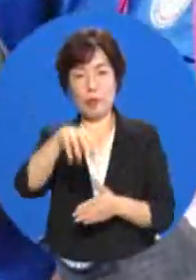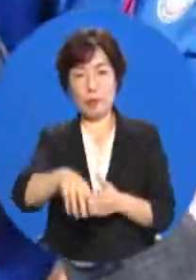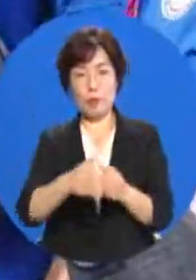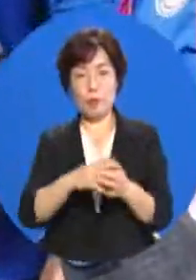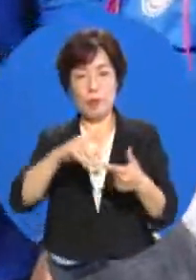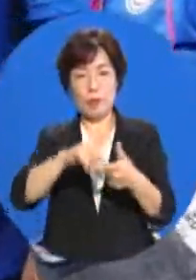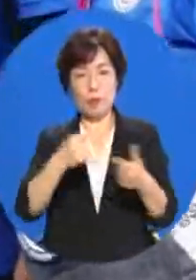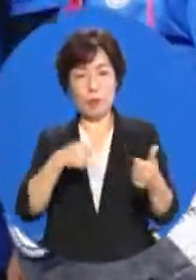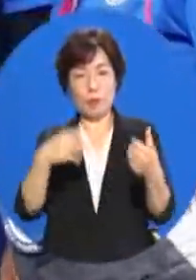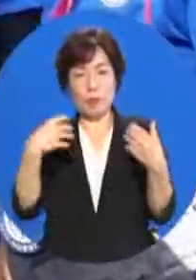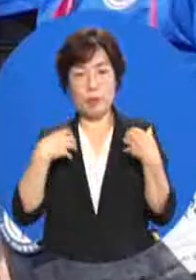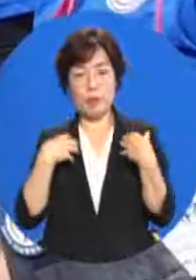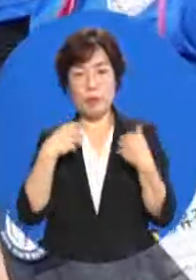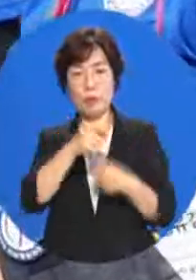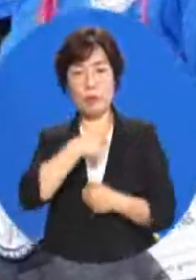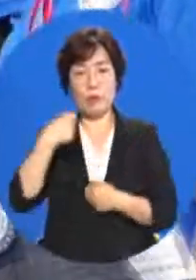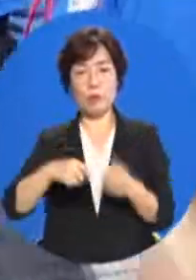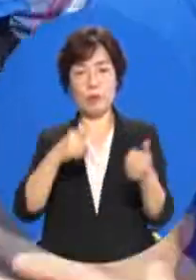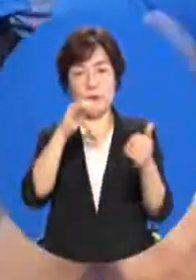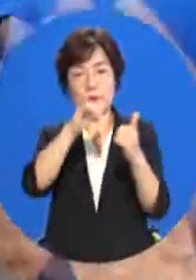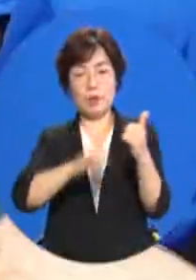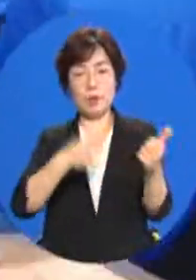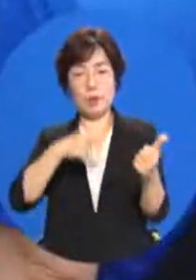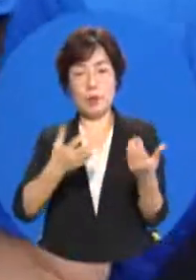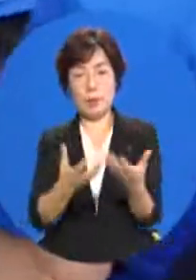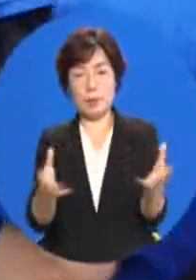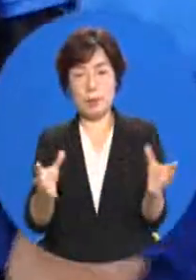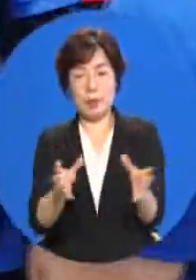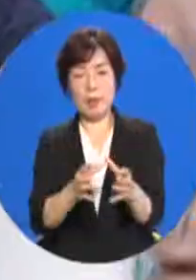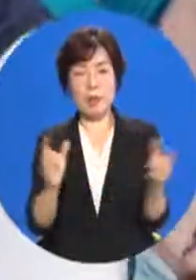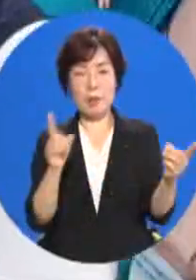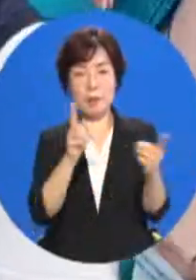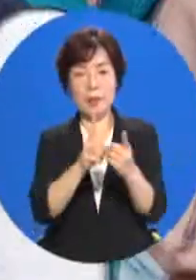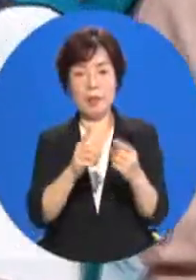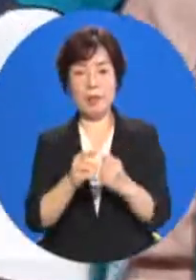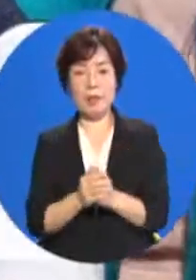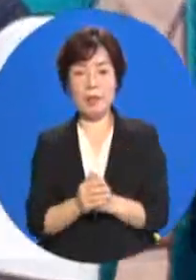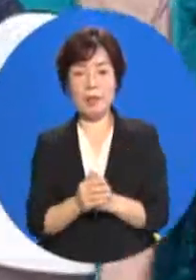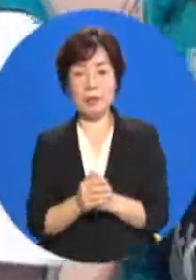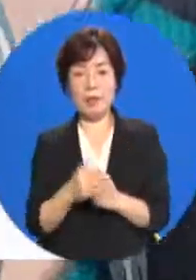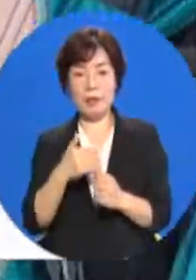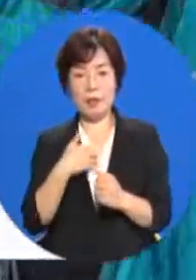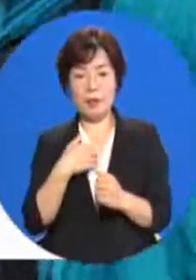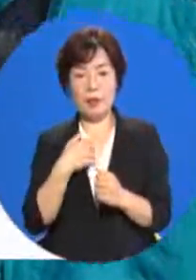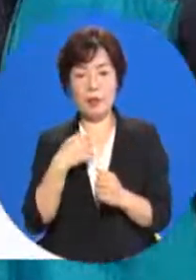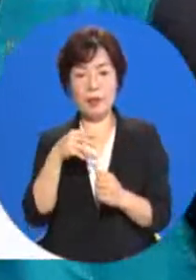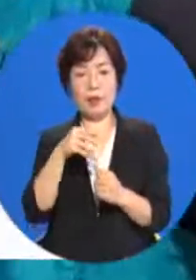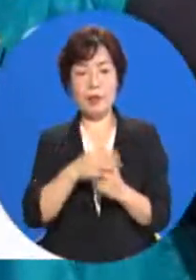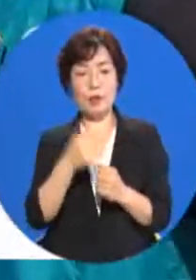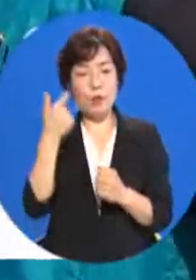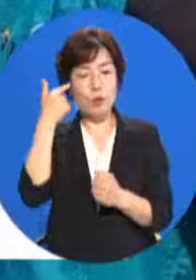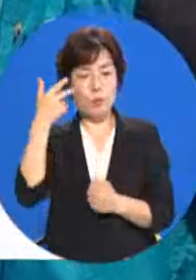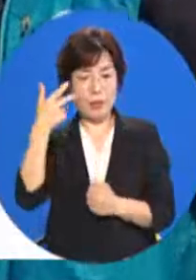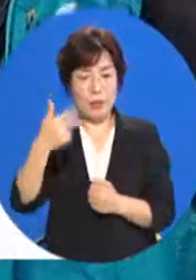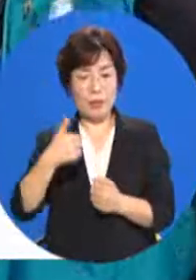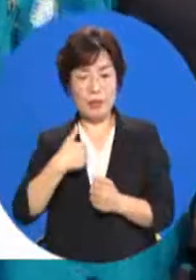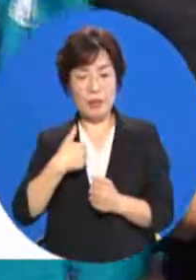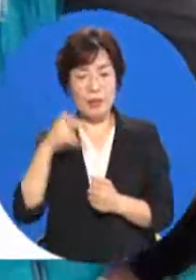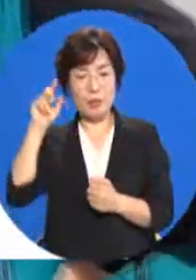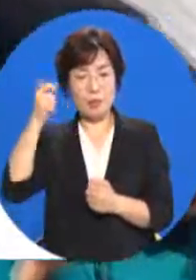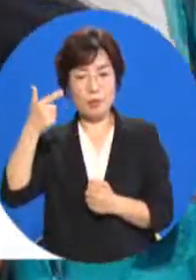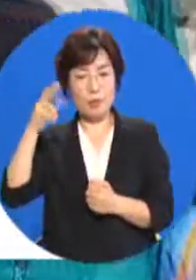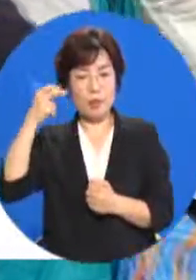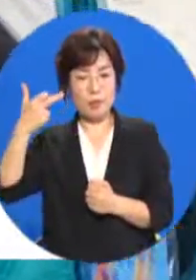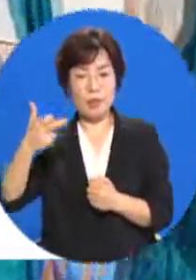경상북도 교육청의 중국 역사 탐방 일행들이 만났습니다. 오늘 시베리아 6박 7일입니다.